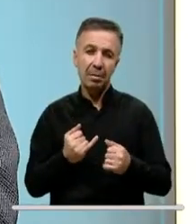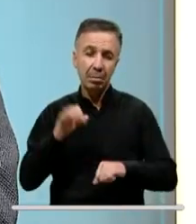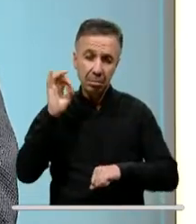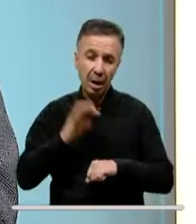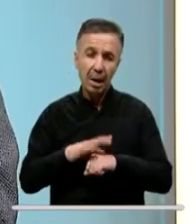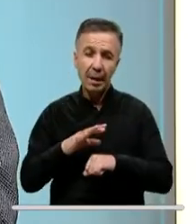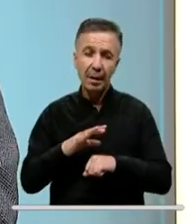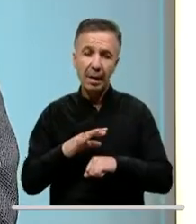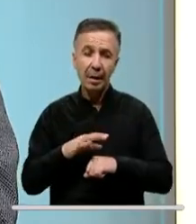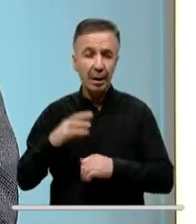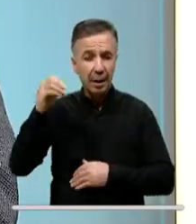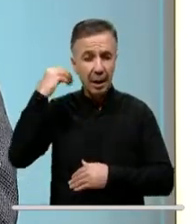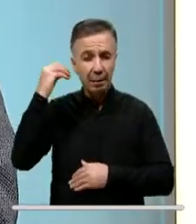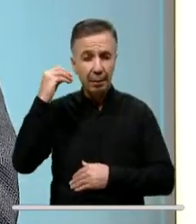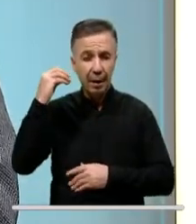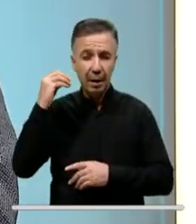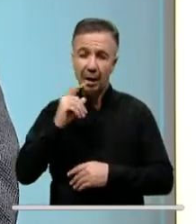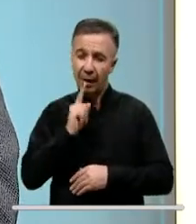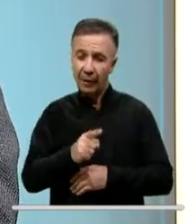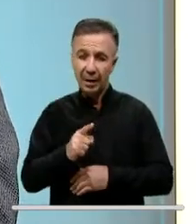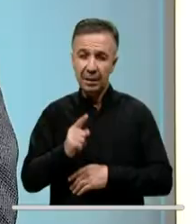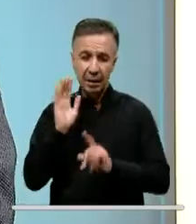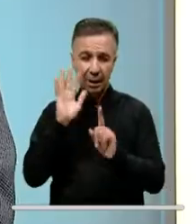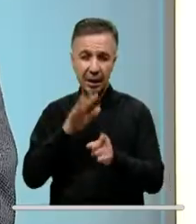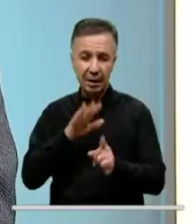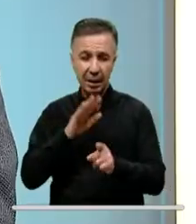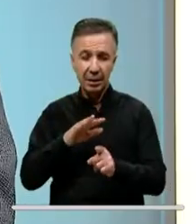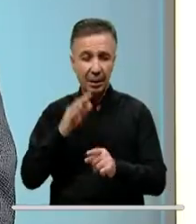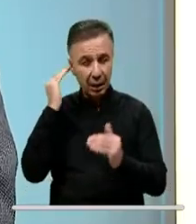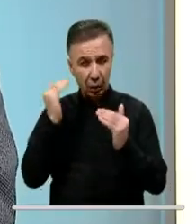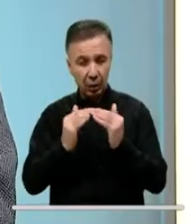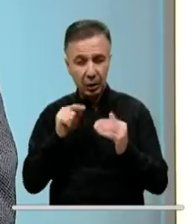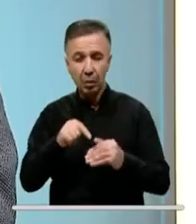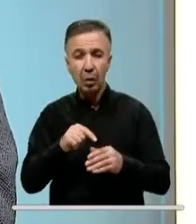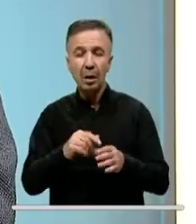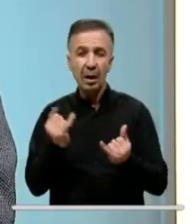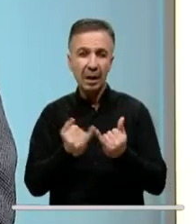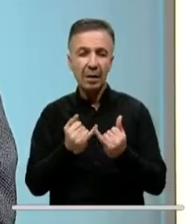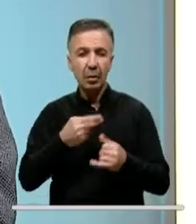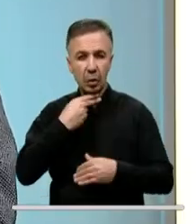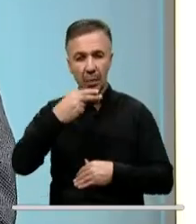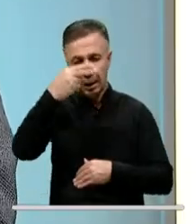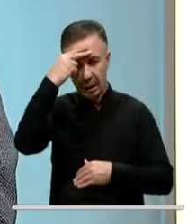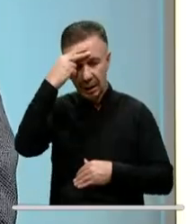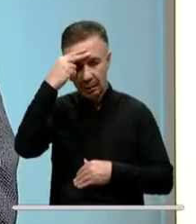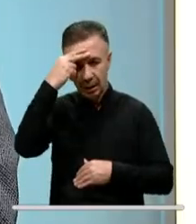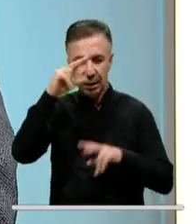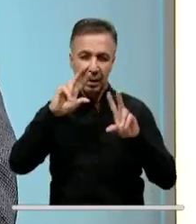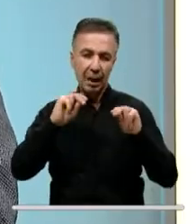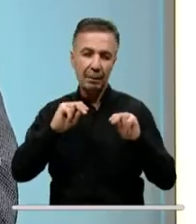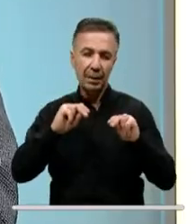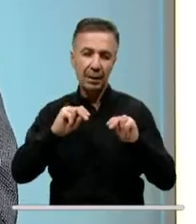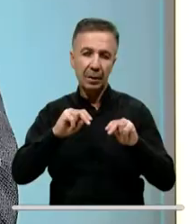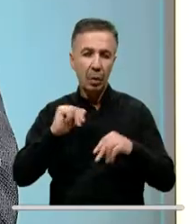farza, yani imama uysa, bu kardeşimizin de cuması tamamdır. Önemli olan o gün